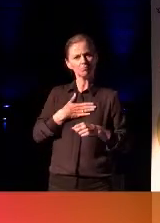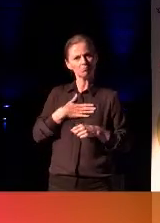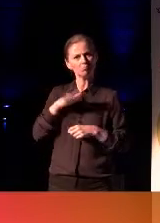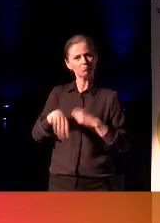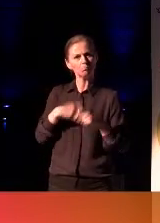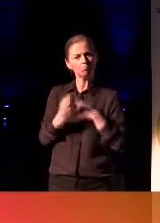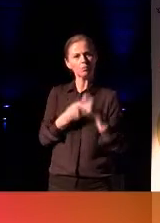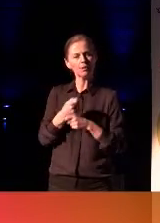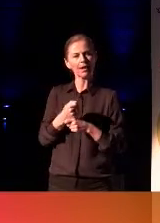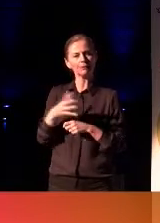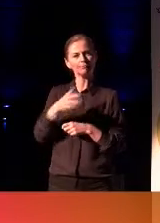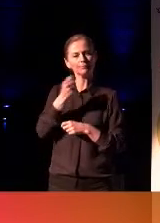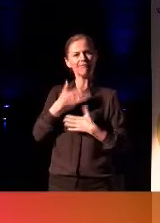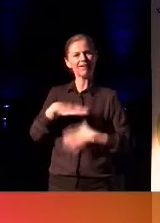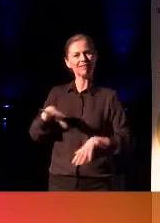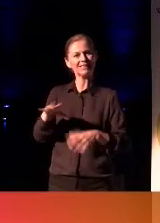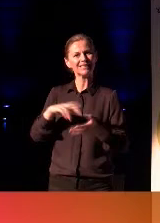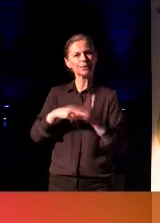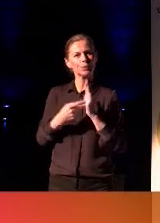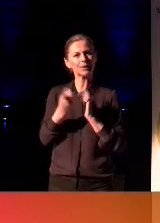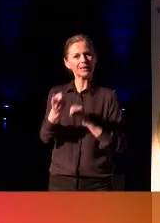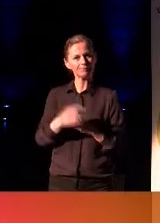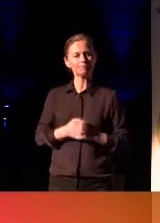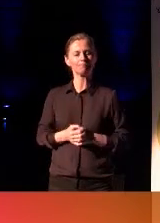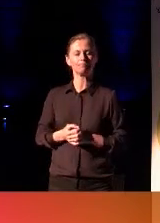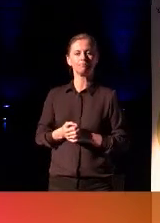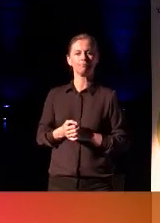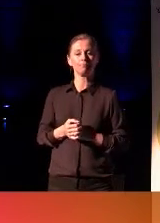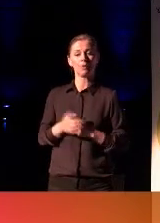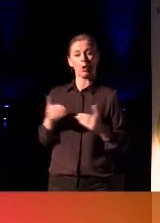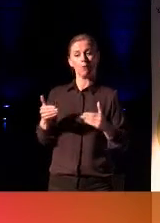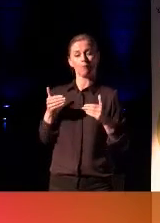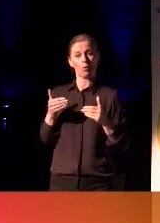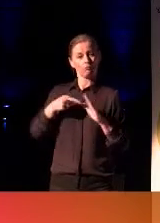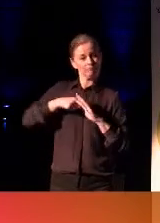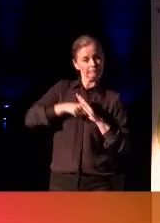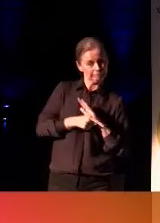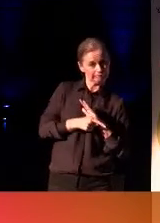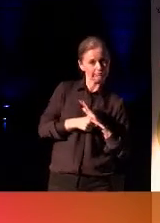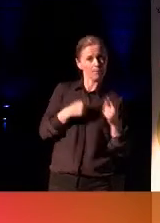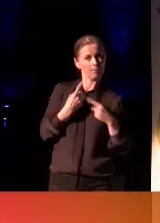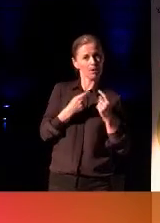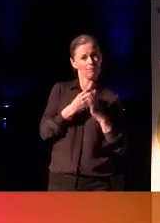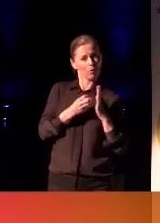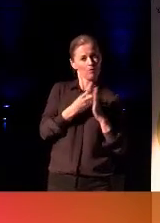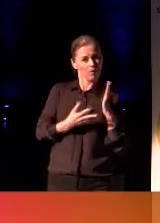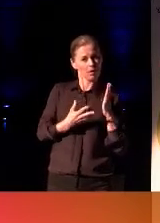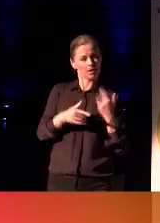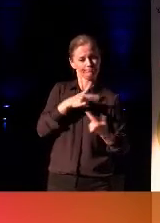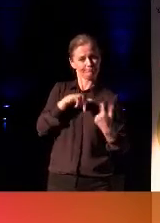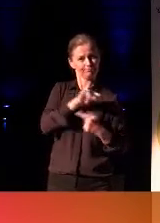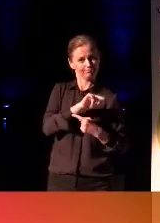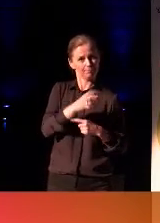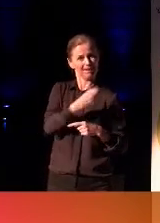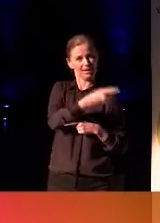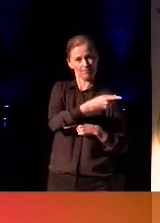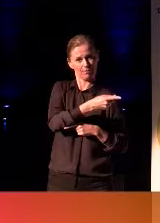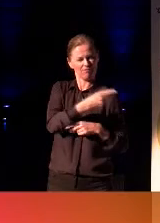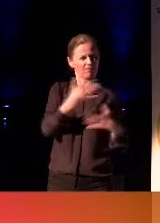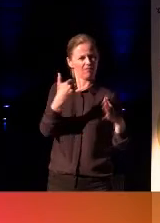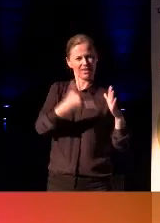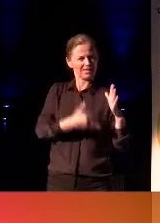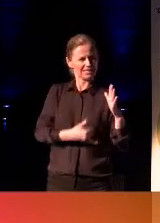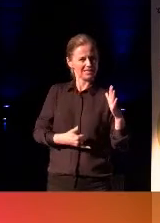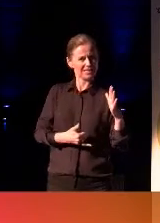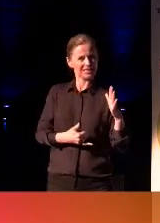dette begrepet velferdsteknologi. Og før jeg går litt inn og forklarer litt mer rundt det begrepet, hva det for noe